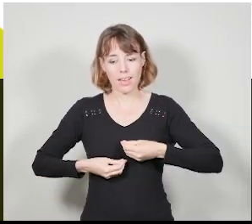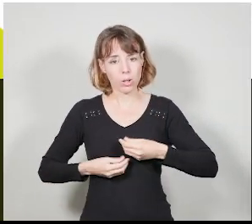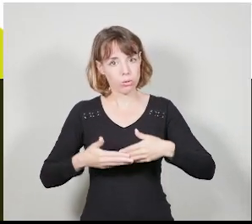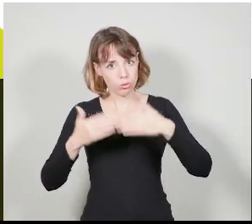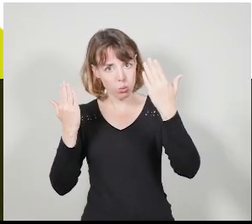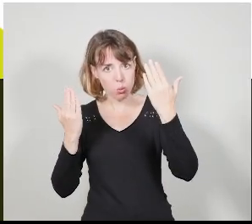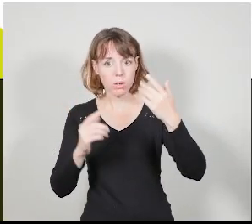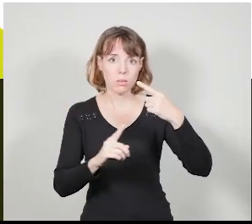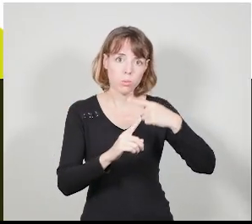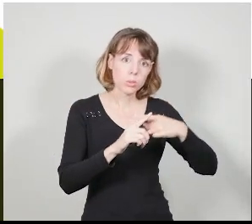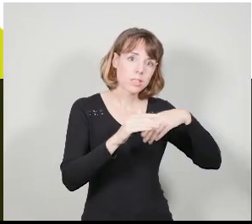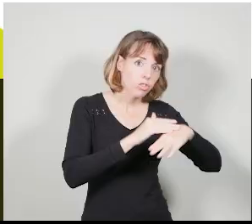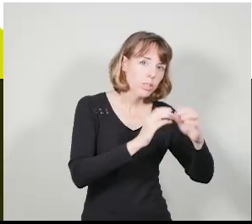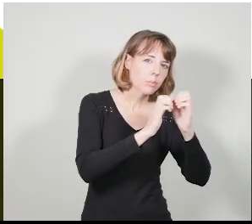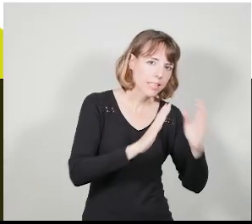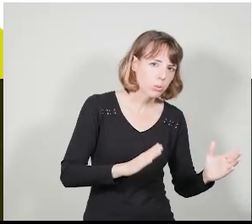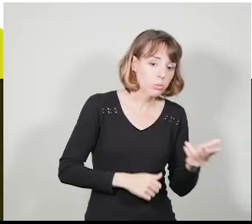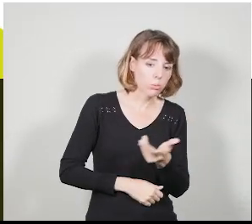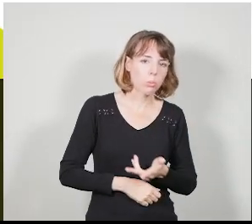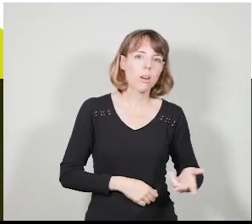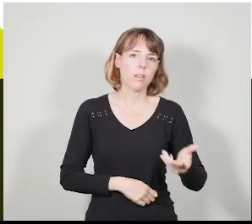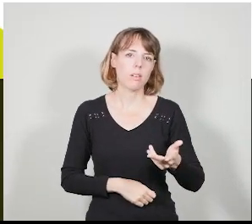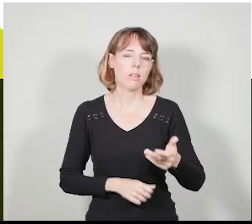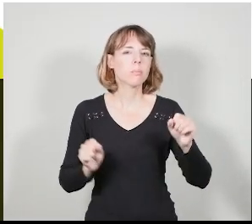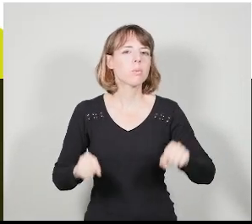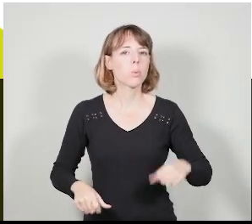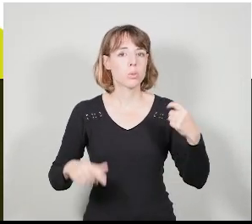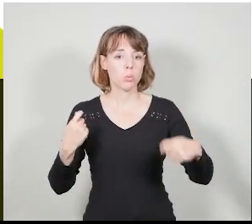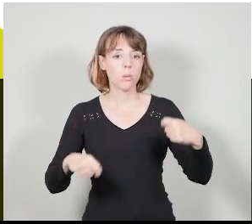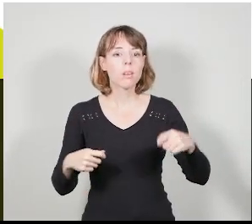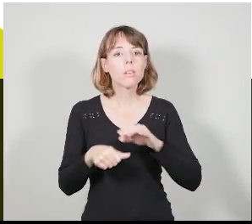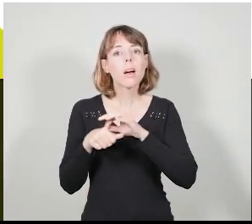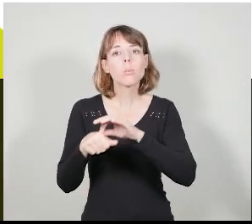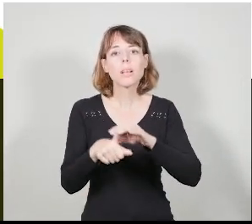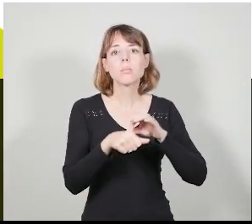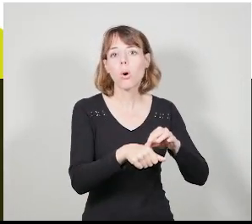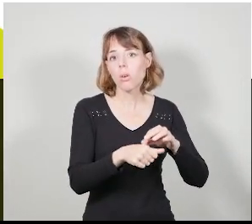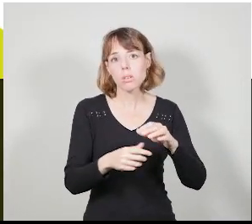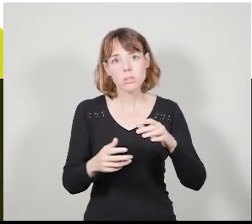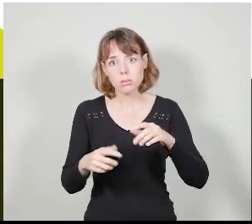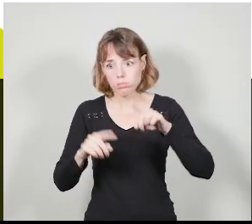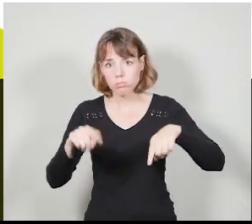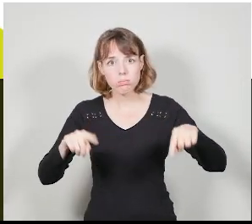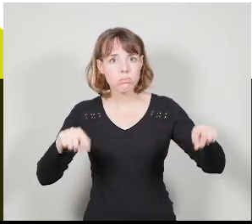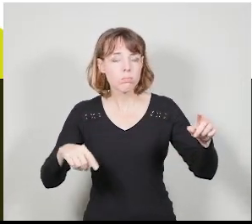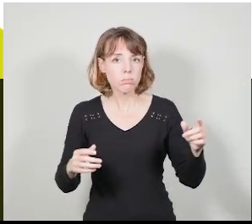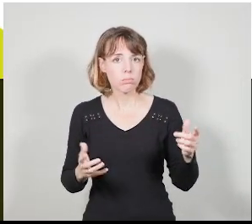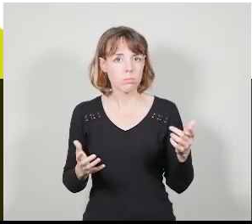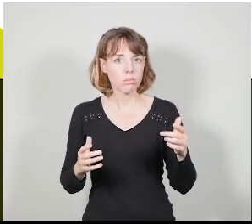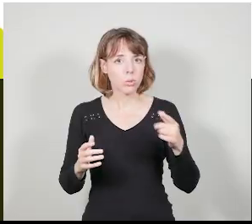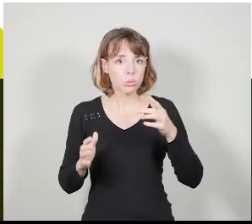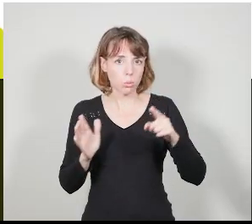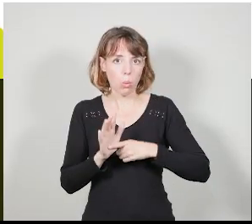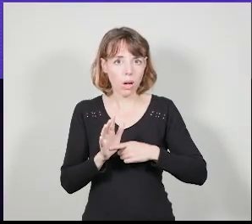permettre en fait dans la vie des personnes à la fois des accompagnements qui sont mixtes, et donc on peut dans une même semaine avoir des besoins différents et des